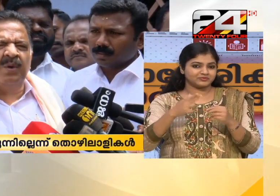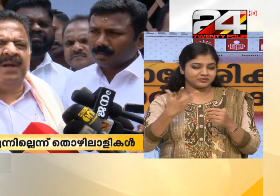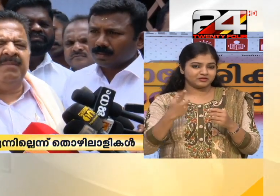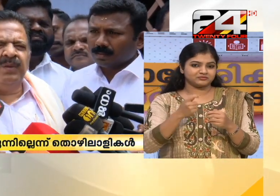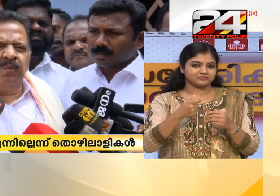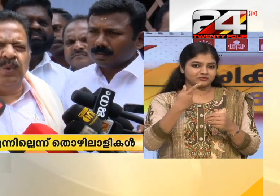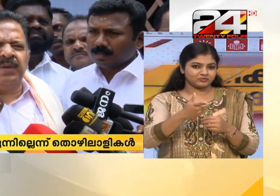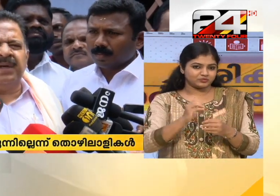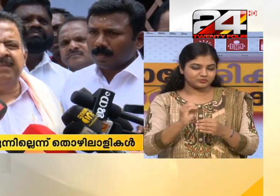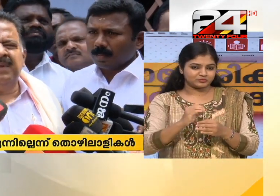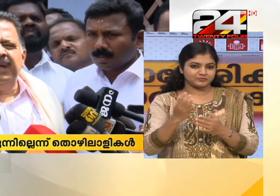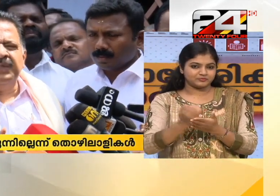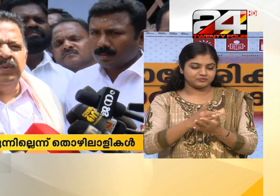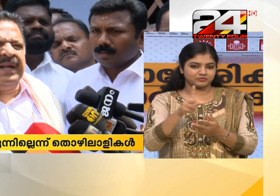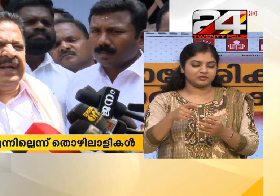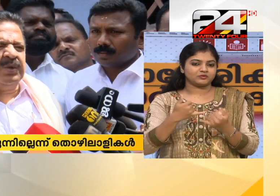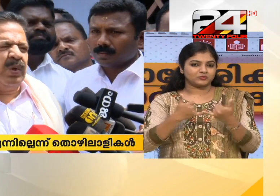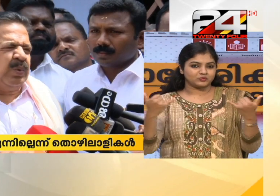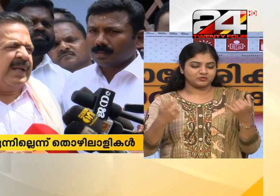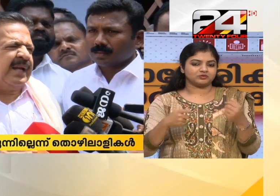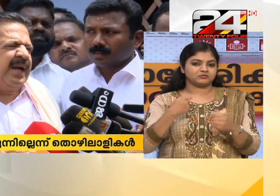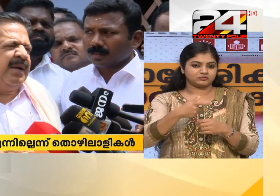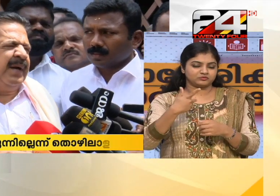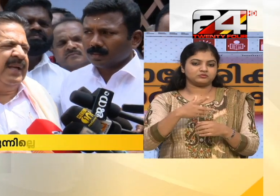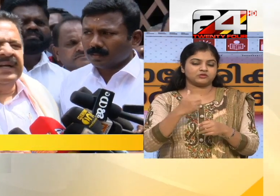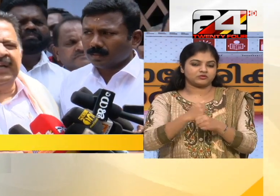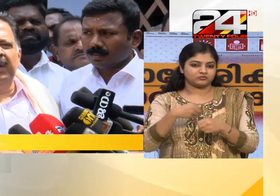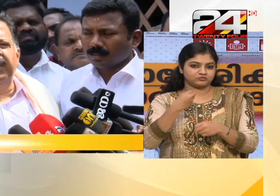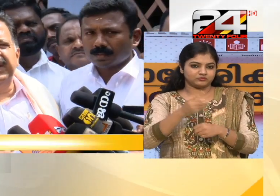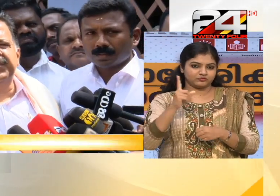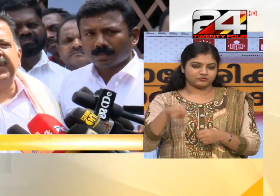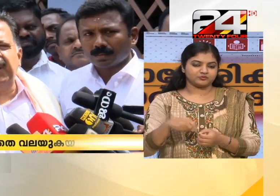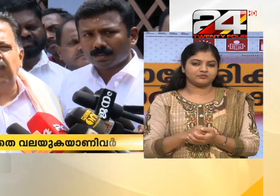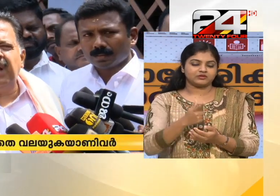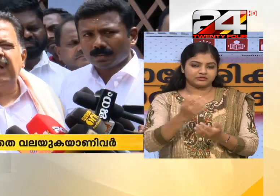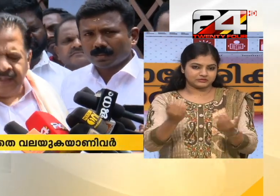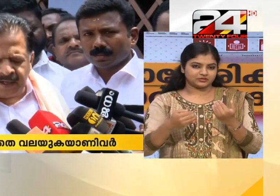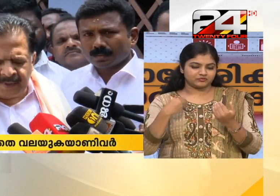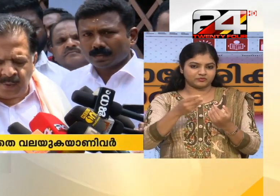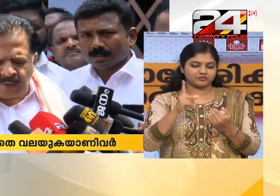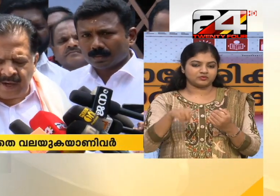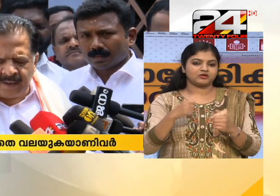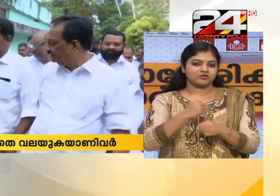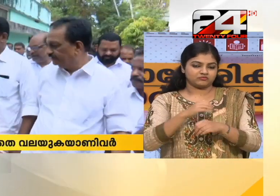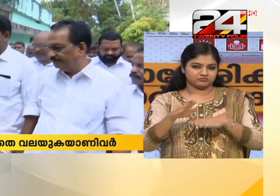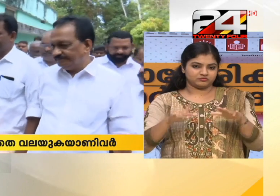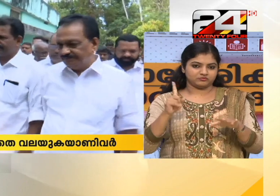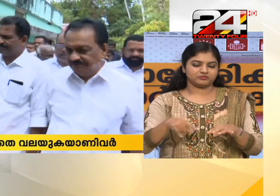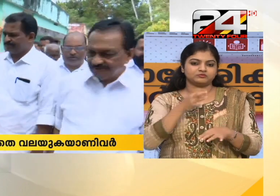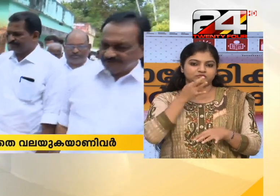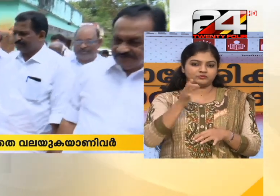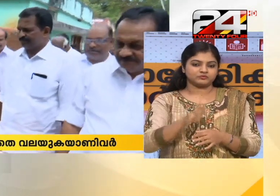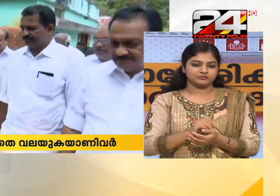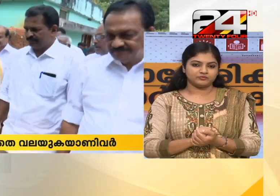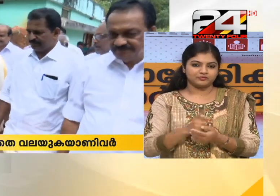ശമ്പളം കൊടുക്കണം, നൂല് കൊടുക്കണം, സൗജന്യ റേഷൻ കൊടുത്തുകൊണ്ട് താൽക്കാലികമായി എന്തെങ്കിലും അവരെ രക്ഷിക്കാനുള്ള നടപടികൾ ഉണ്ടാകണം. കൈത്തറി